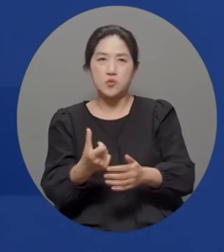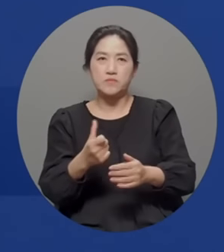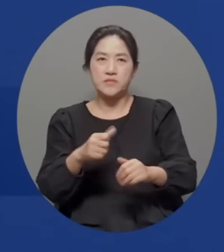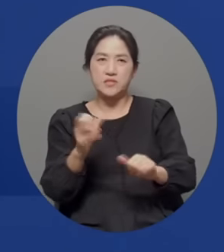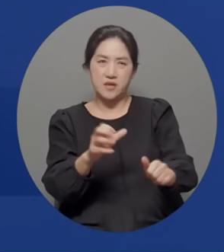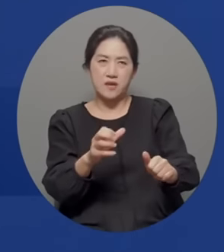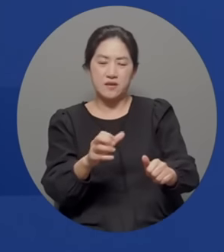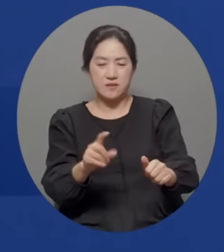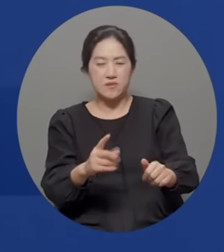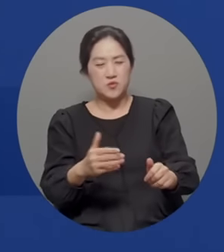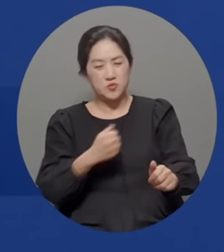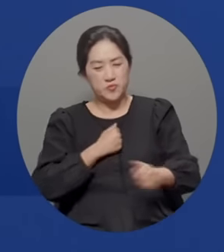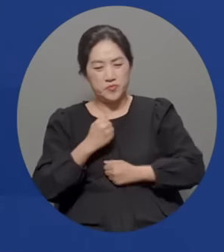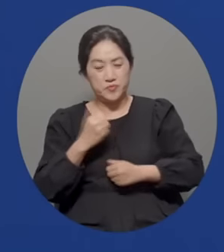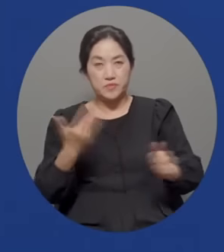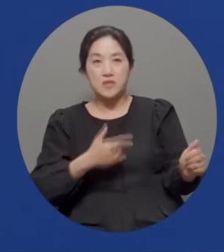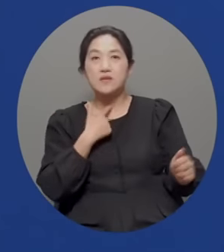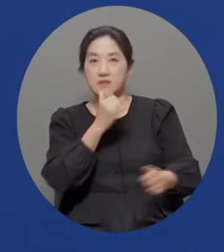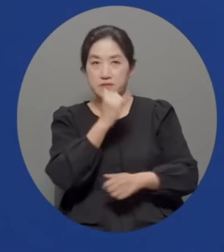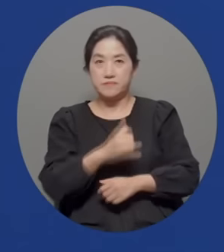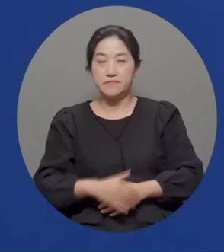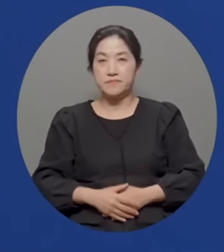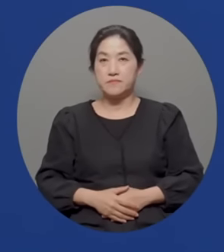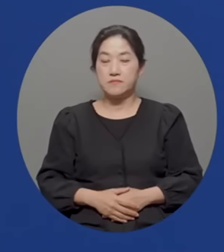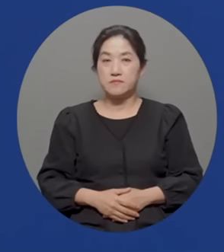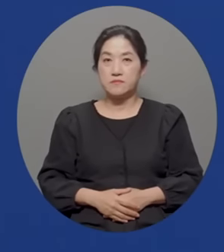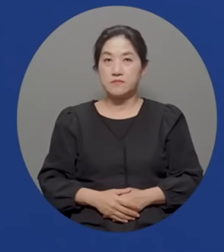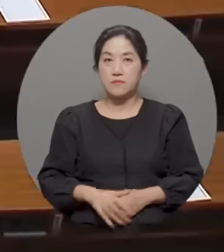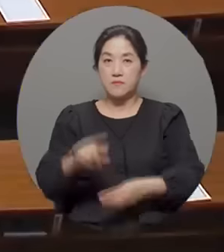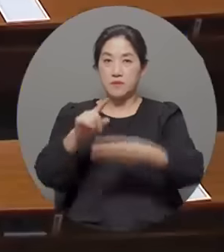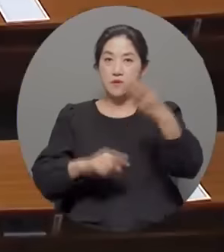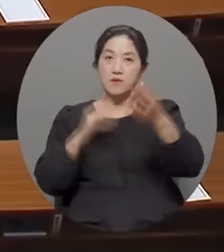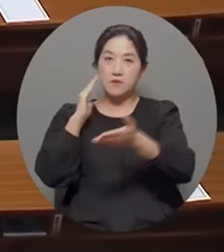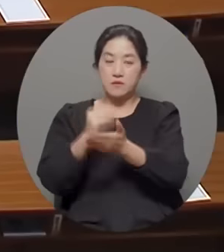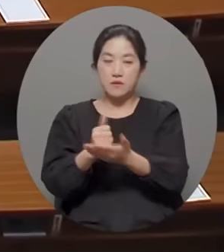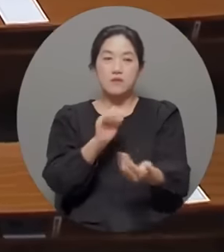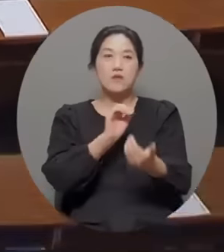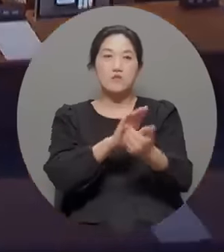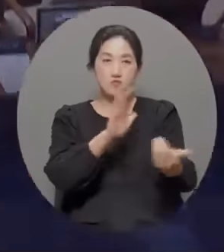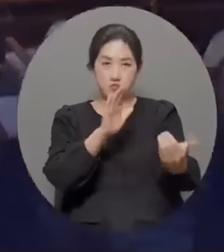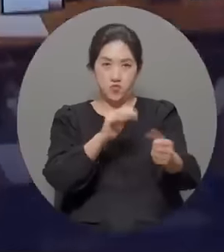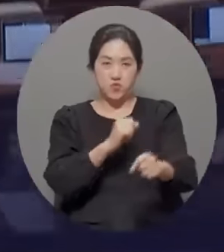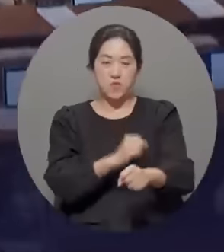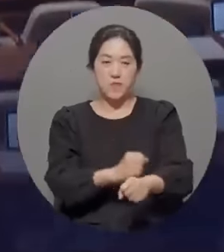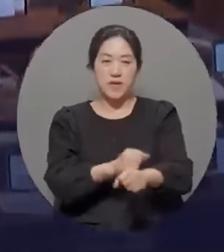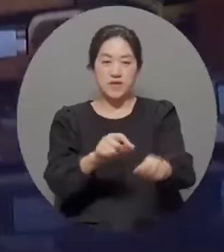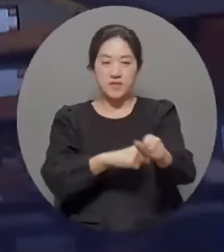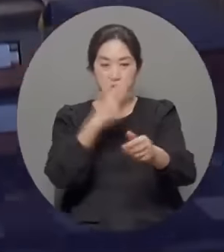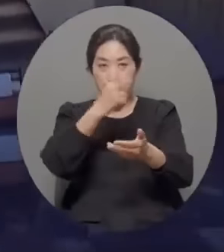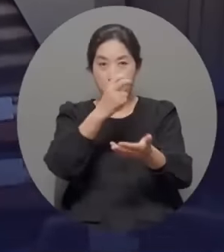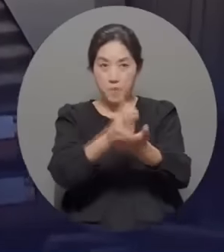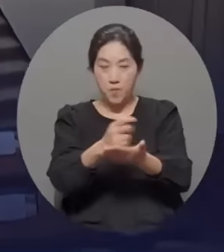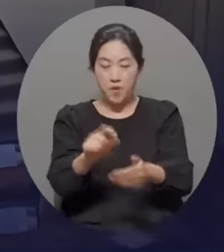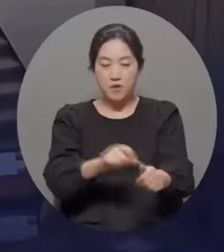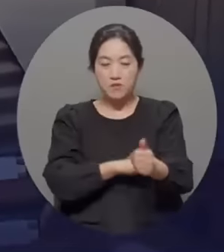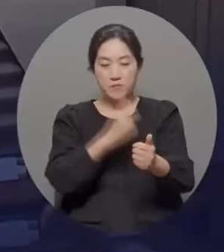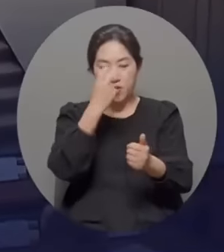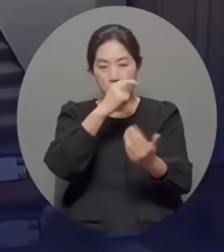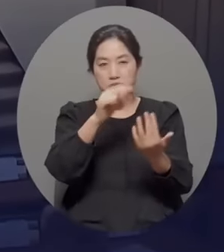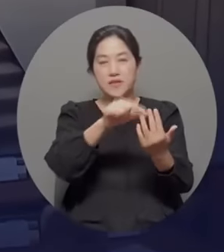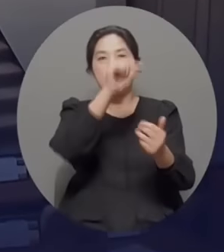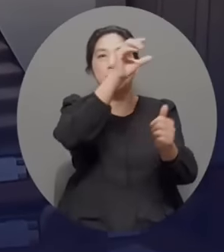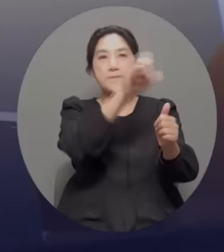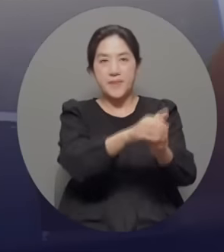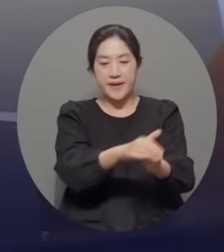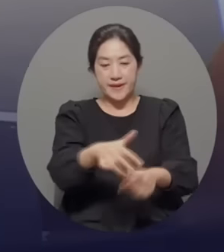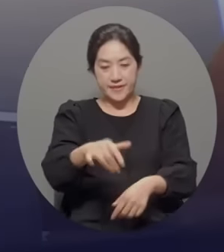질책성 당부를 한 바 있습니다. 윤 대통령이 거부권을 행사한 특검법은 특별검사를 임명해 최상병